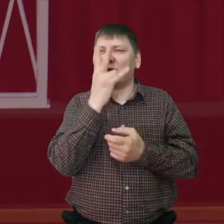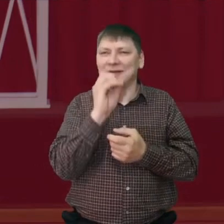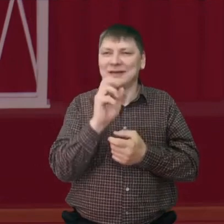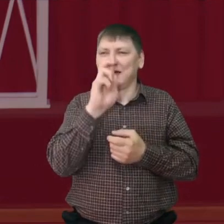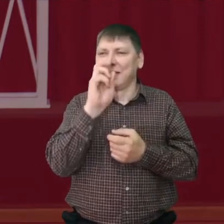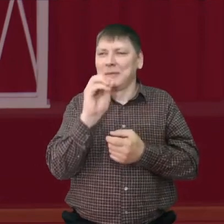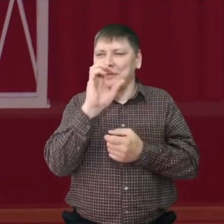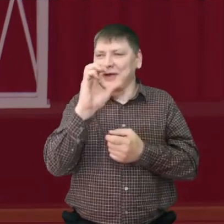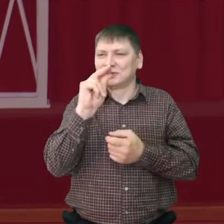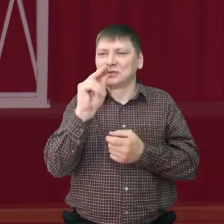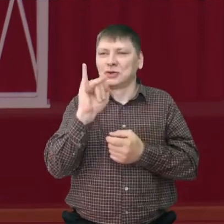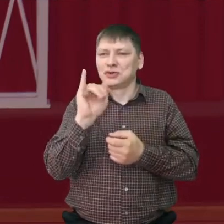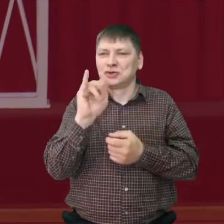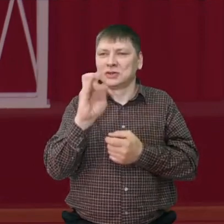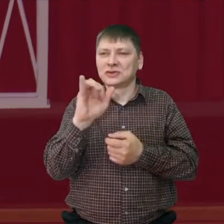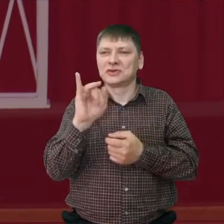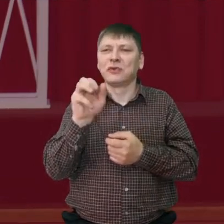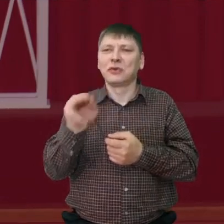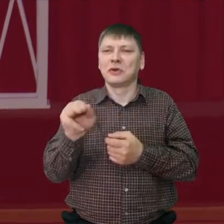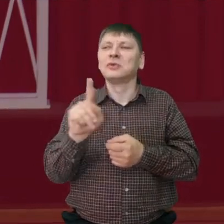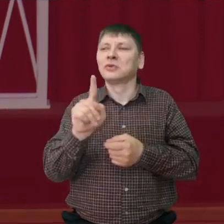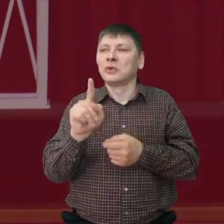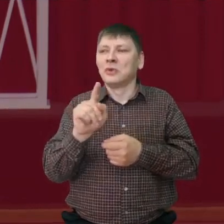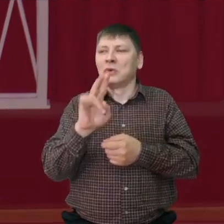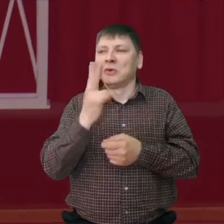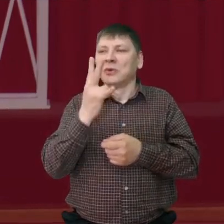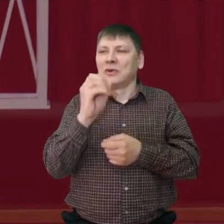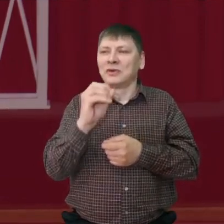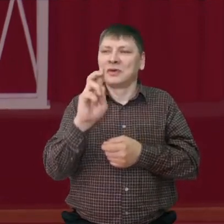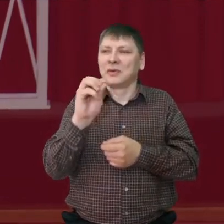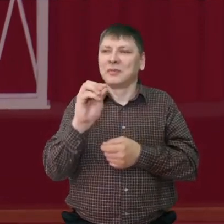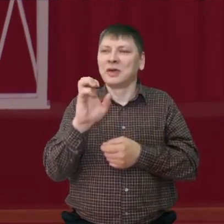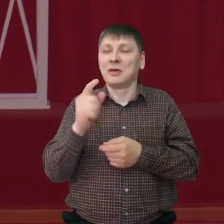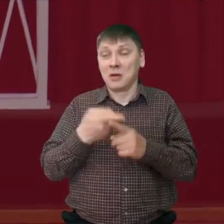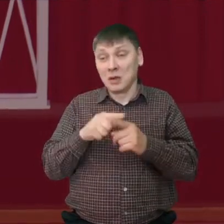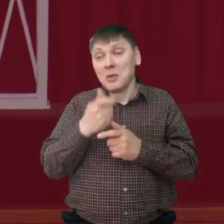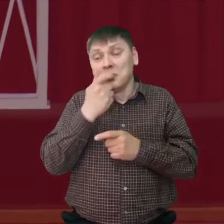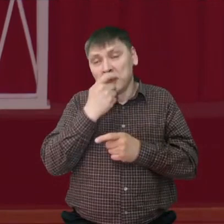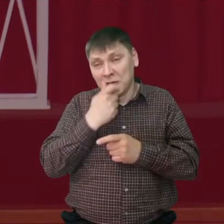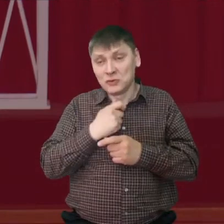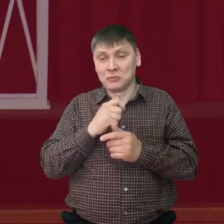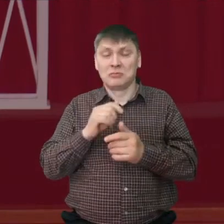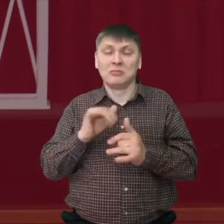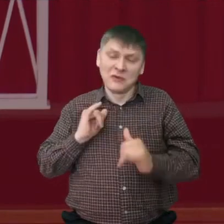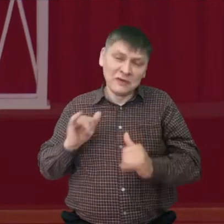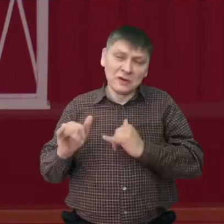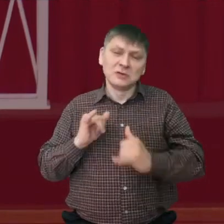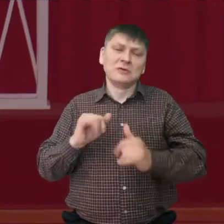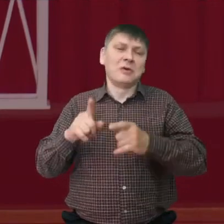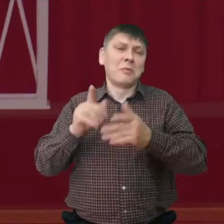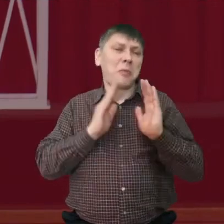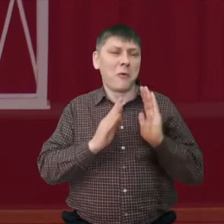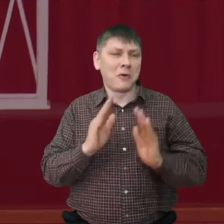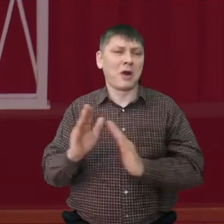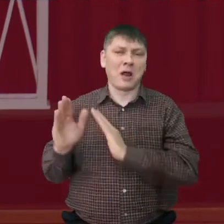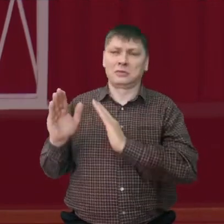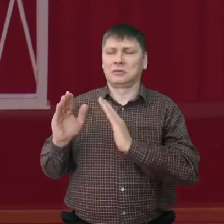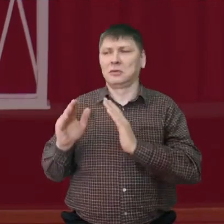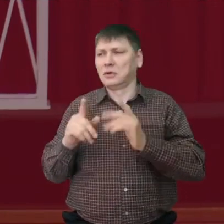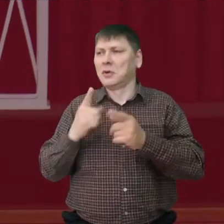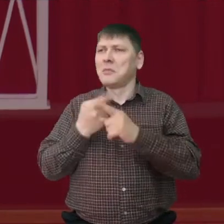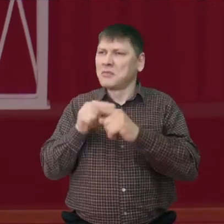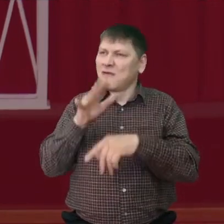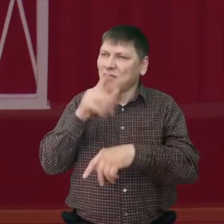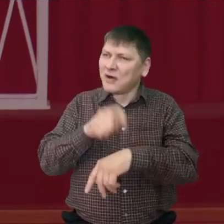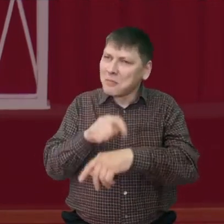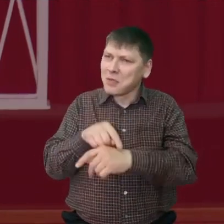не перейти границ какого-то приличия, определенного порядка. Любовь никогда не будет делать чего-то того, что не было бы к месту или ко